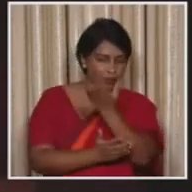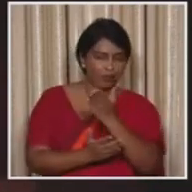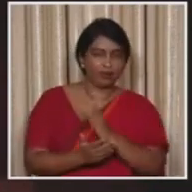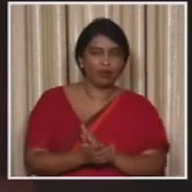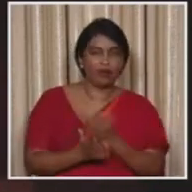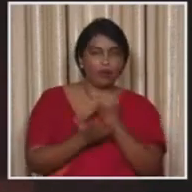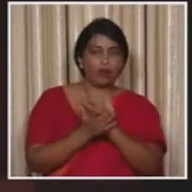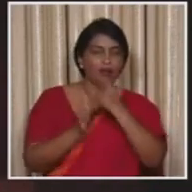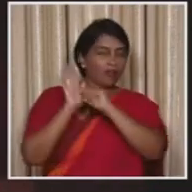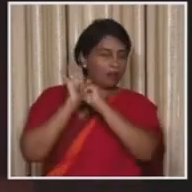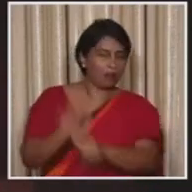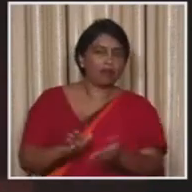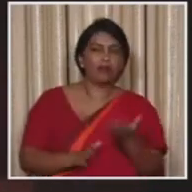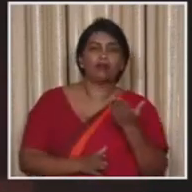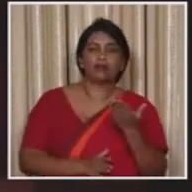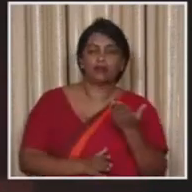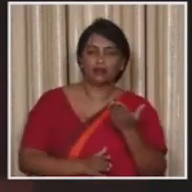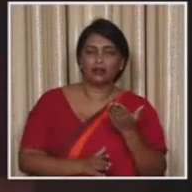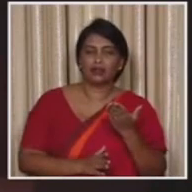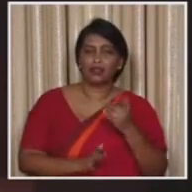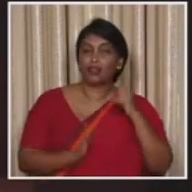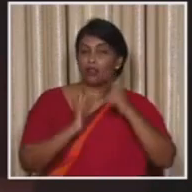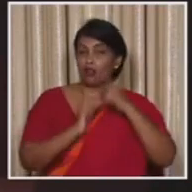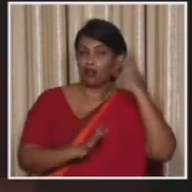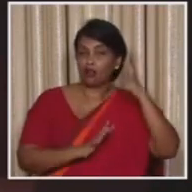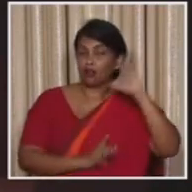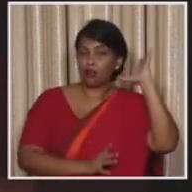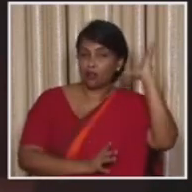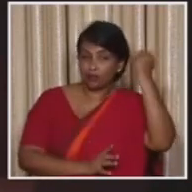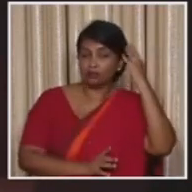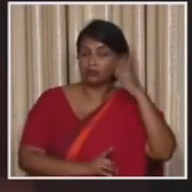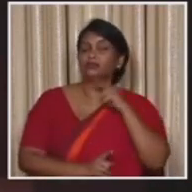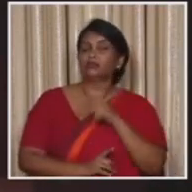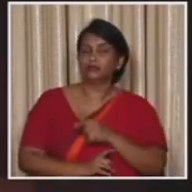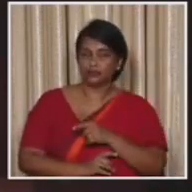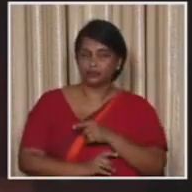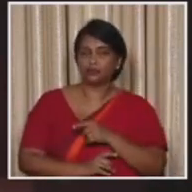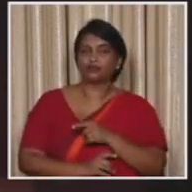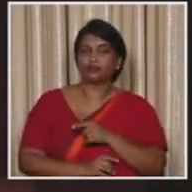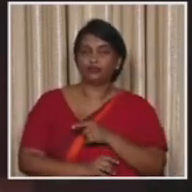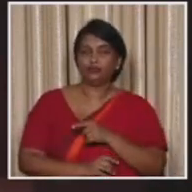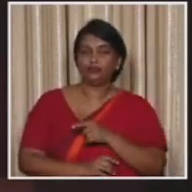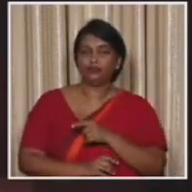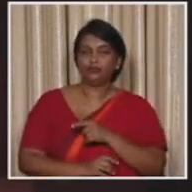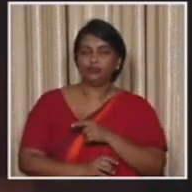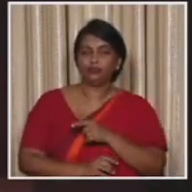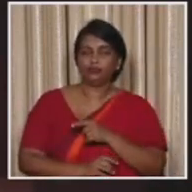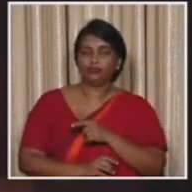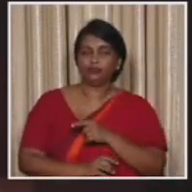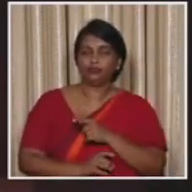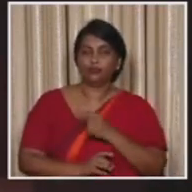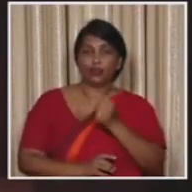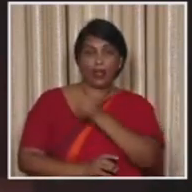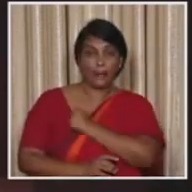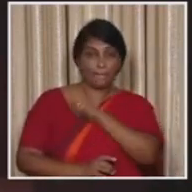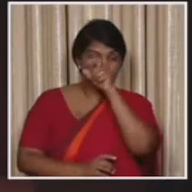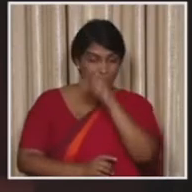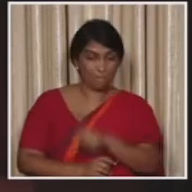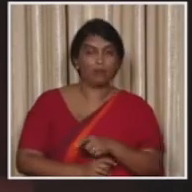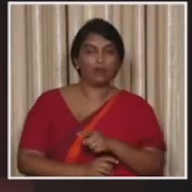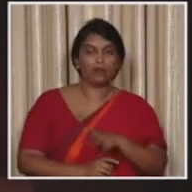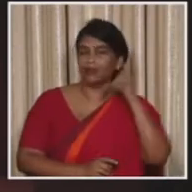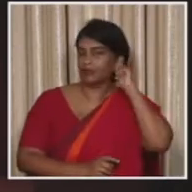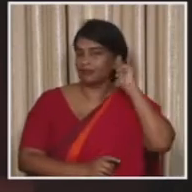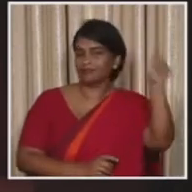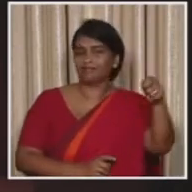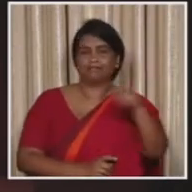පොහට්ටුව තමයි කොන්කරේ ජාත්‍යන්තරයේ ජයග්‍රහණය ලබාගත්තු ඒ තානාපතිවරයාව කණෙන් අල්ලලා